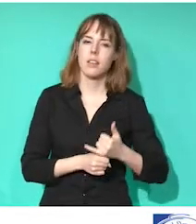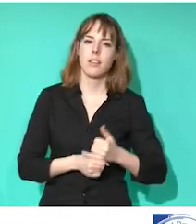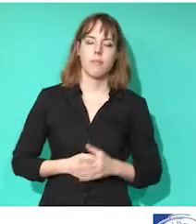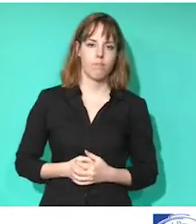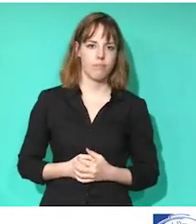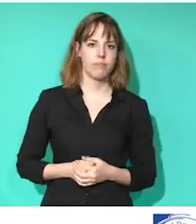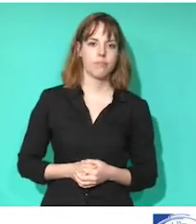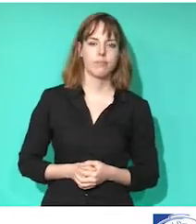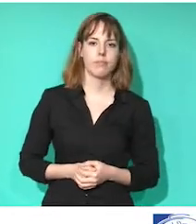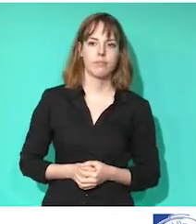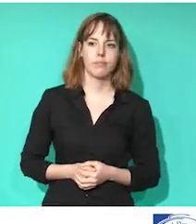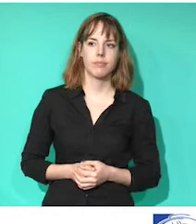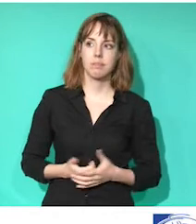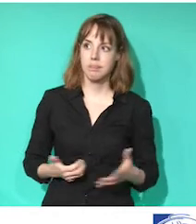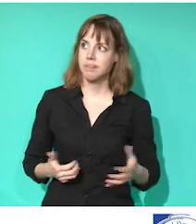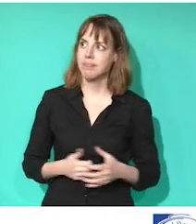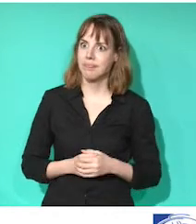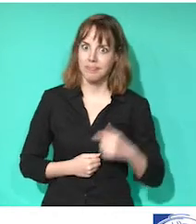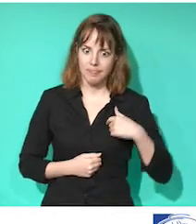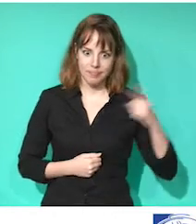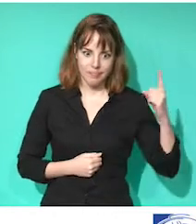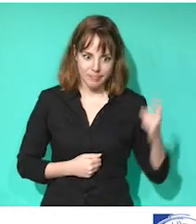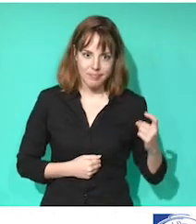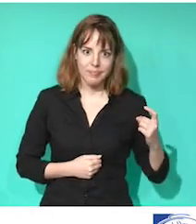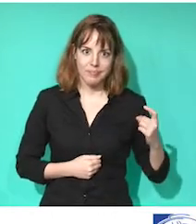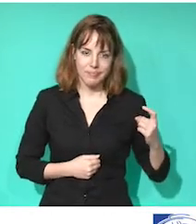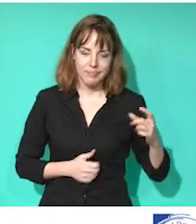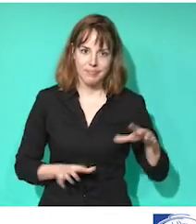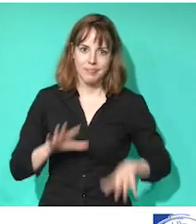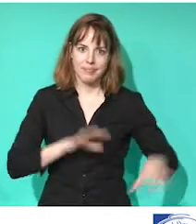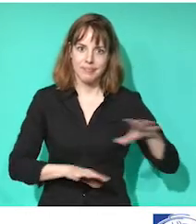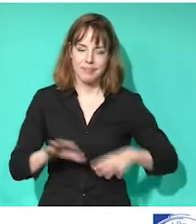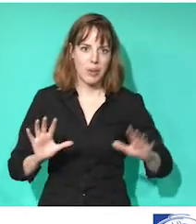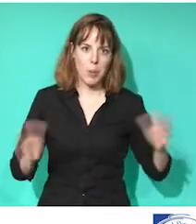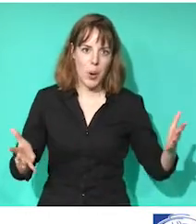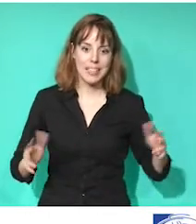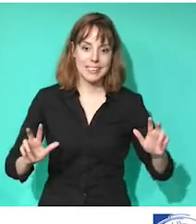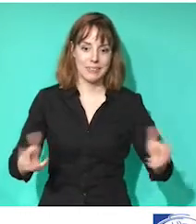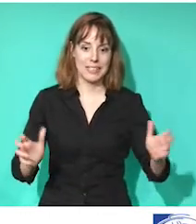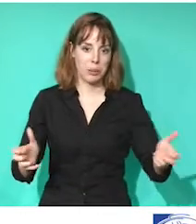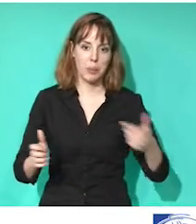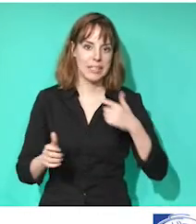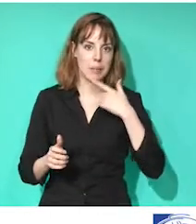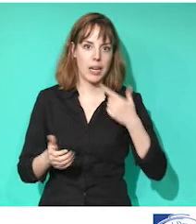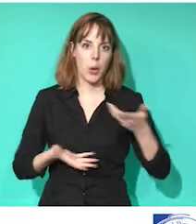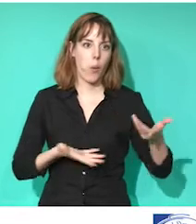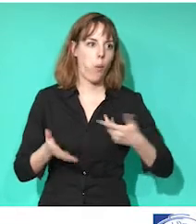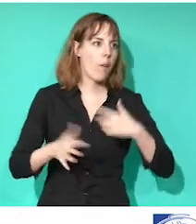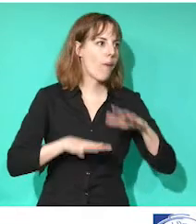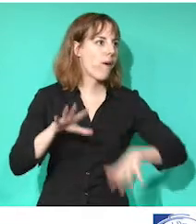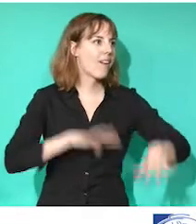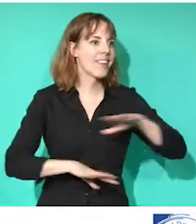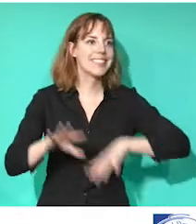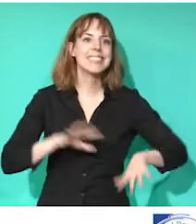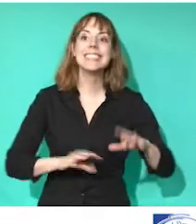préparer. Donc, on m'a lancé et maintenant, il faut que je retombe sur les pattes. Ça s'appelle en télévision meublé. Est-ce